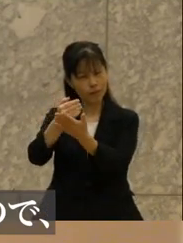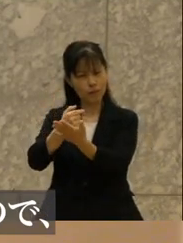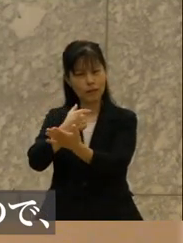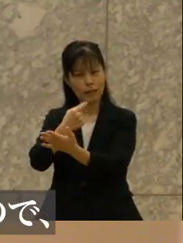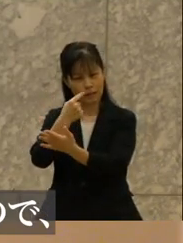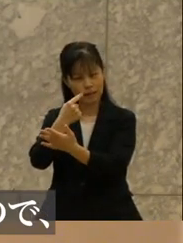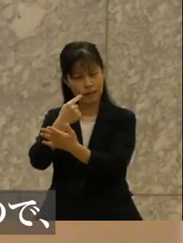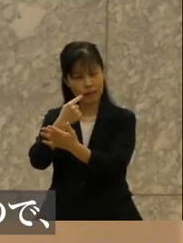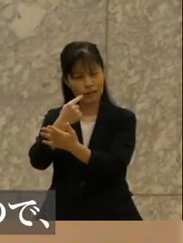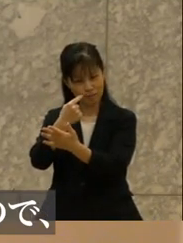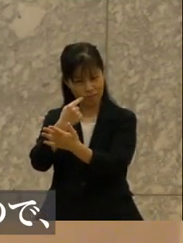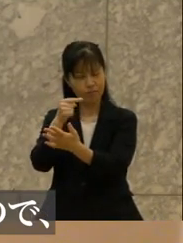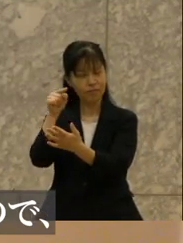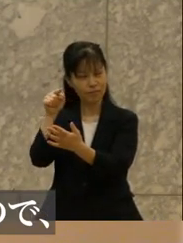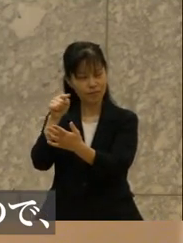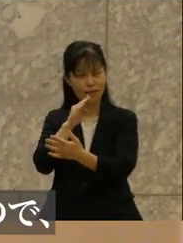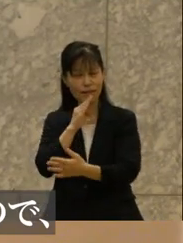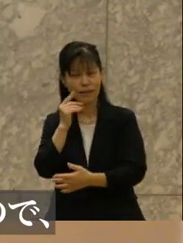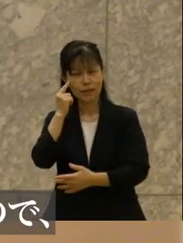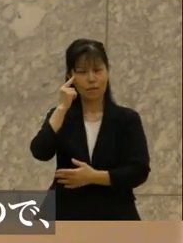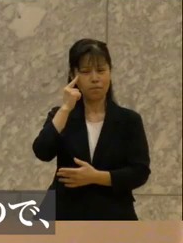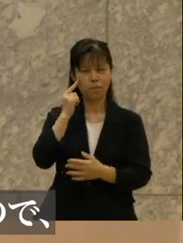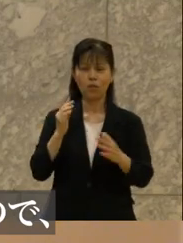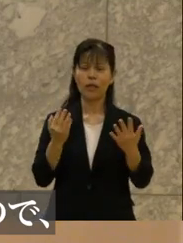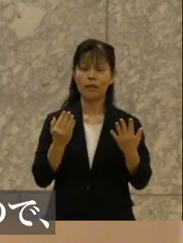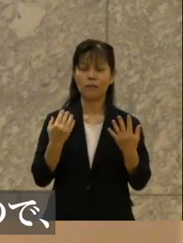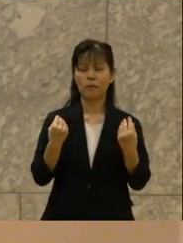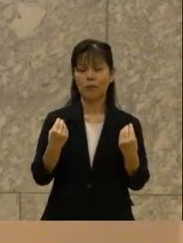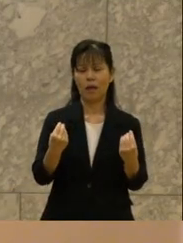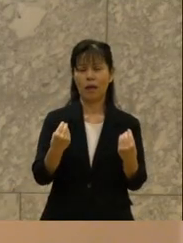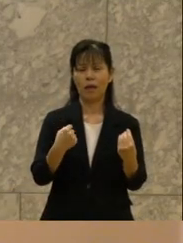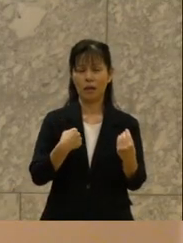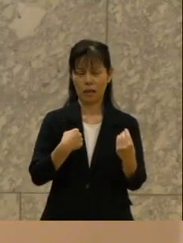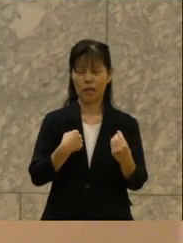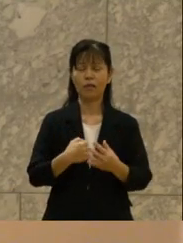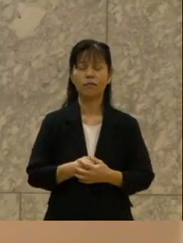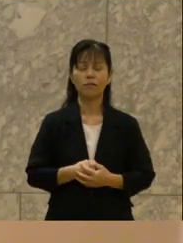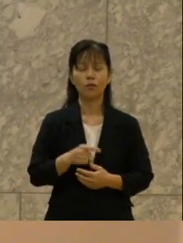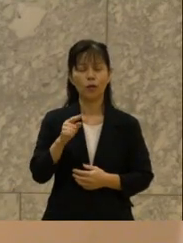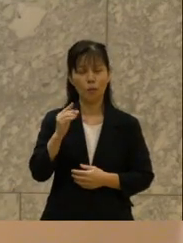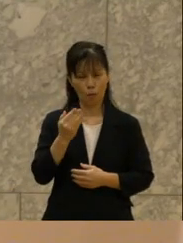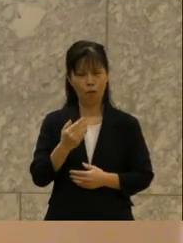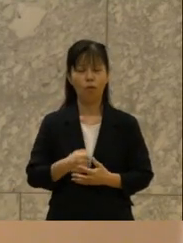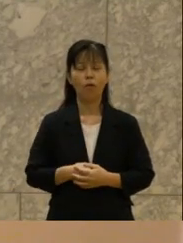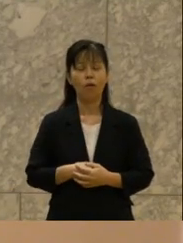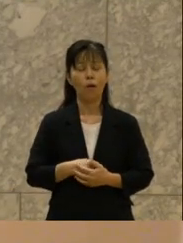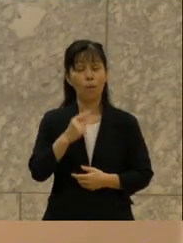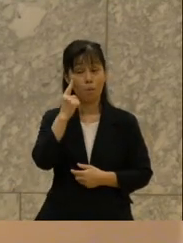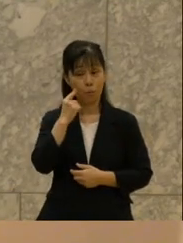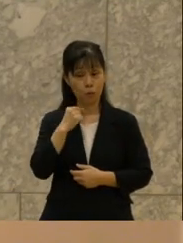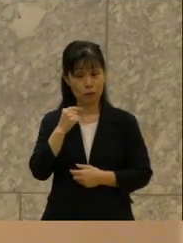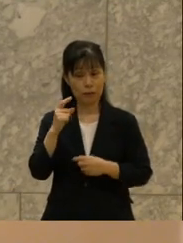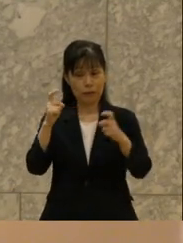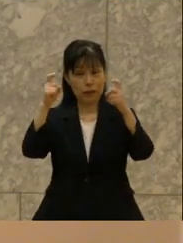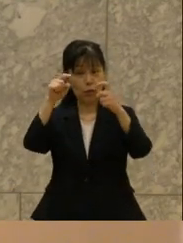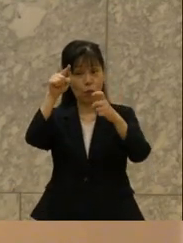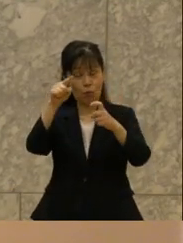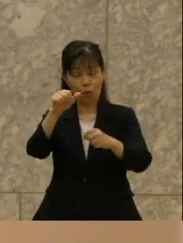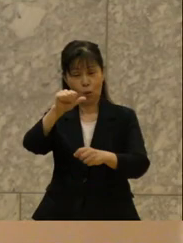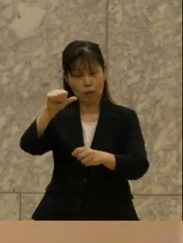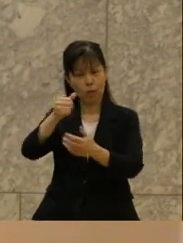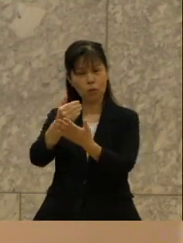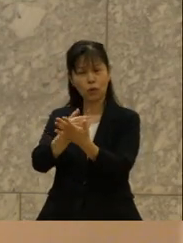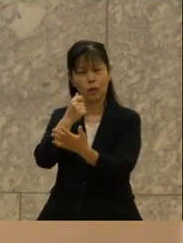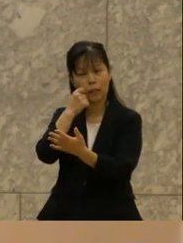るって言う実感さえも持てなくなってたのでそれでももし決勝に5000mも